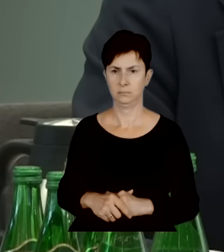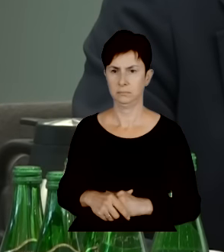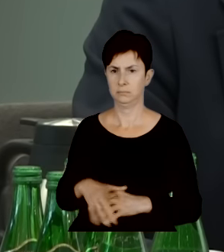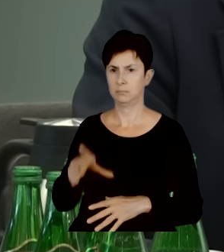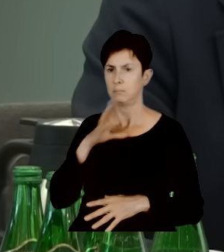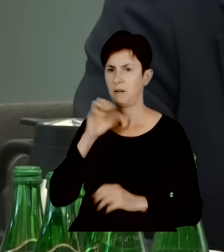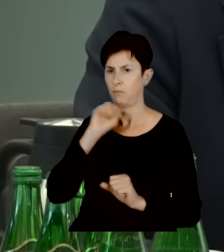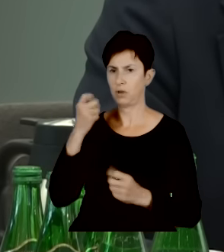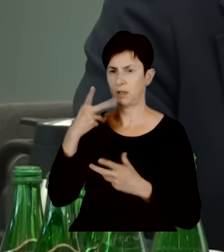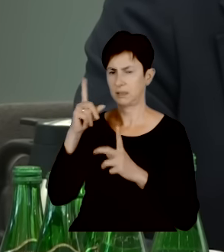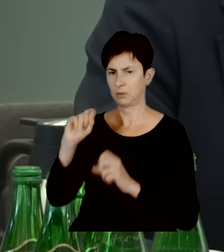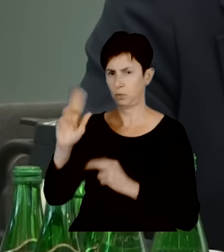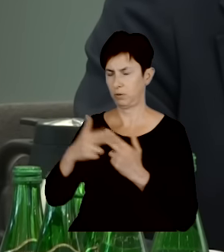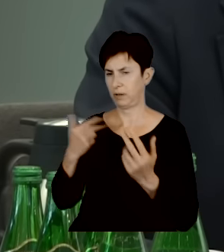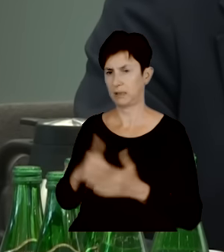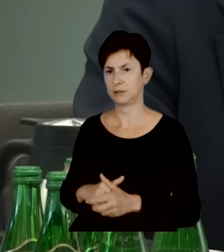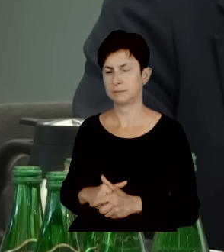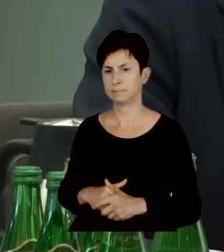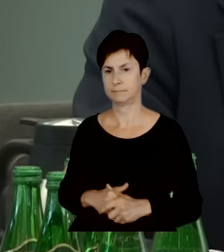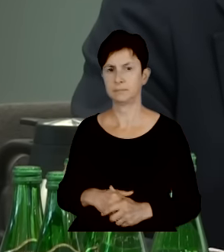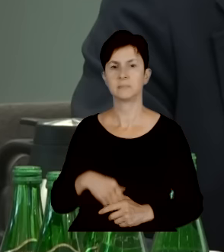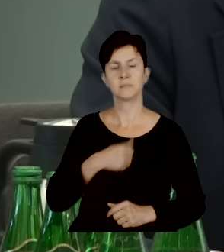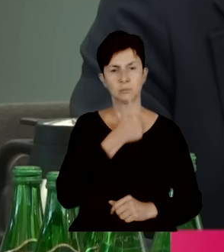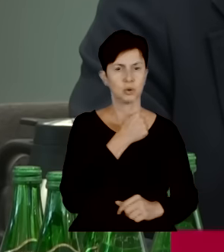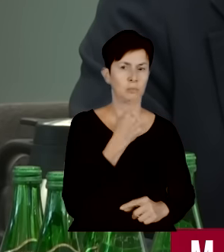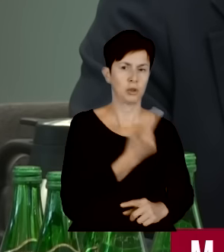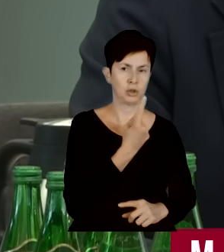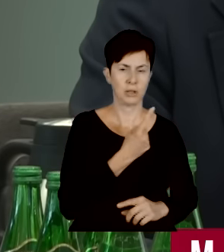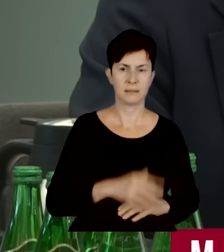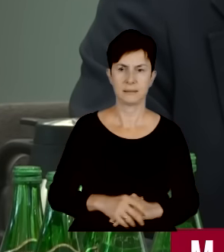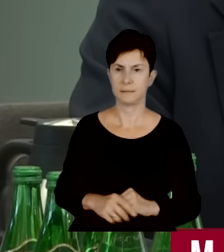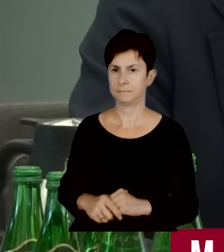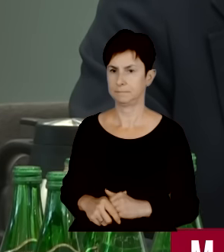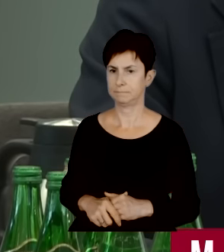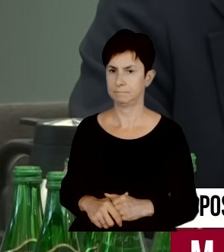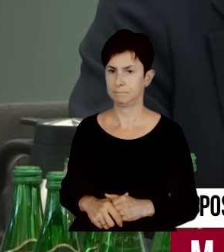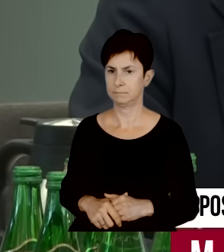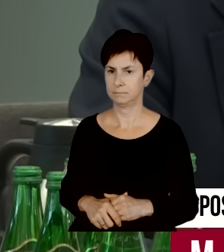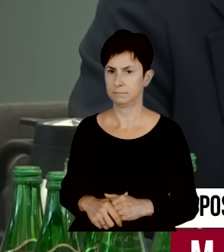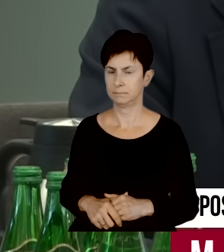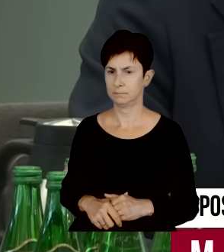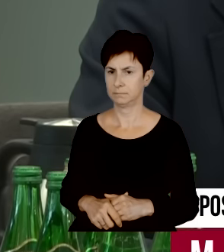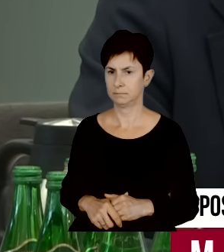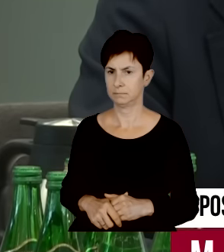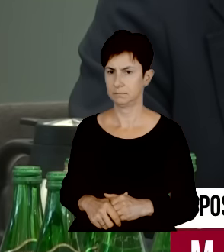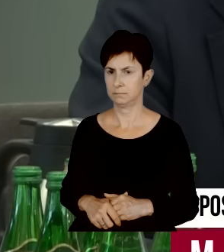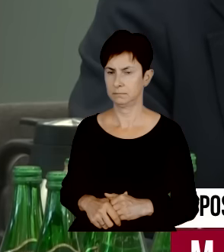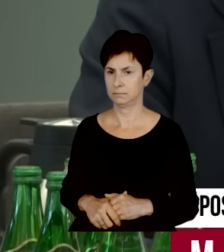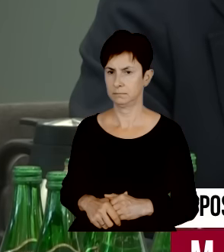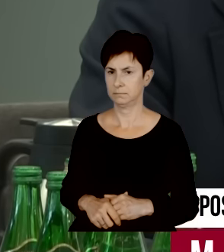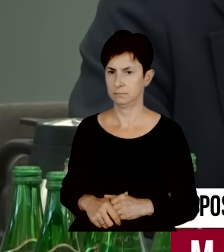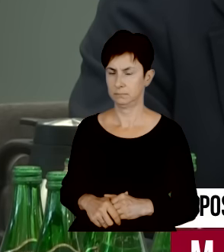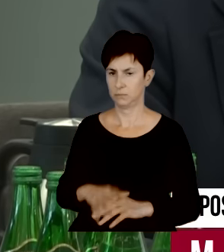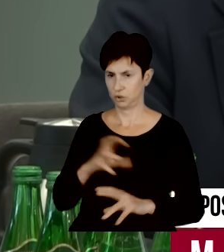pytanie szczerze mówiąc spróbujmy jeszcze raz na żadne a proszę teraz żeby pan powiedział że prawdą jest to co zeznał pan minister